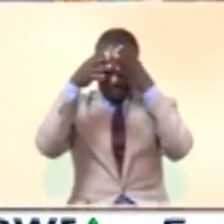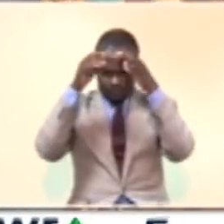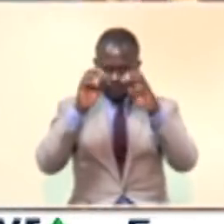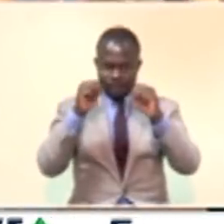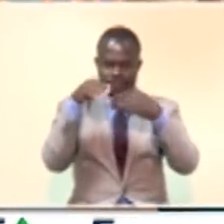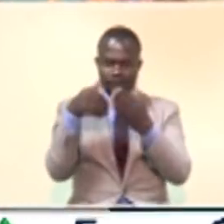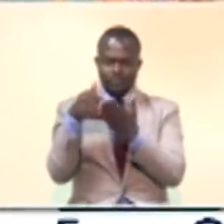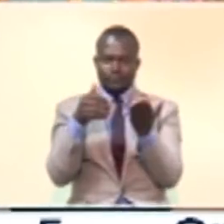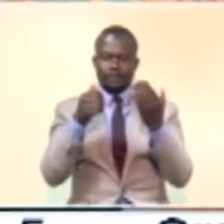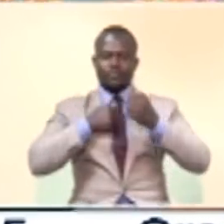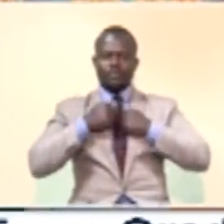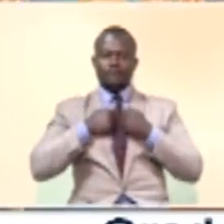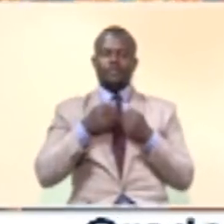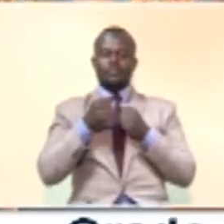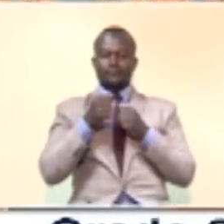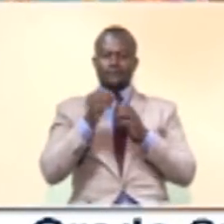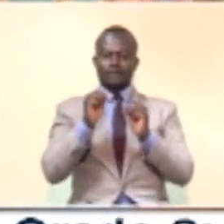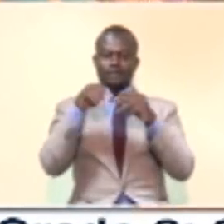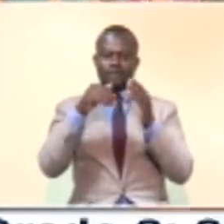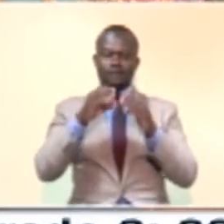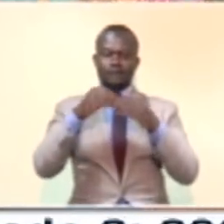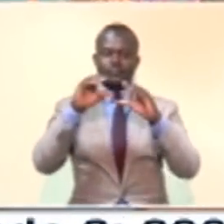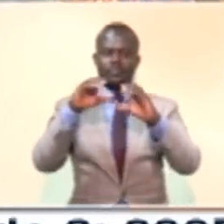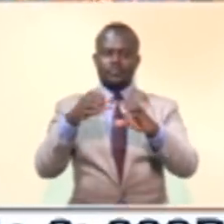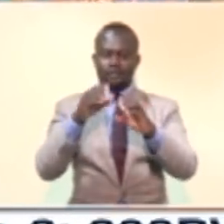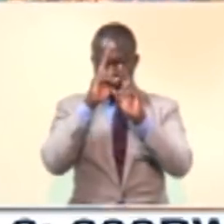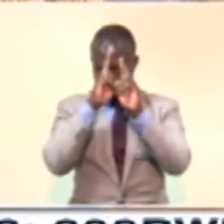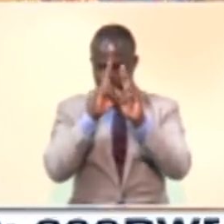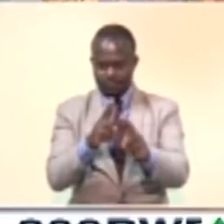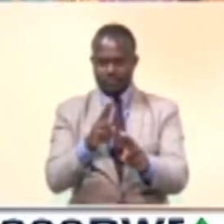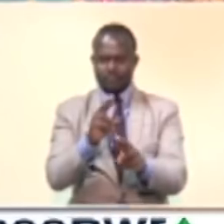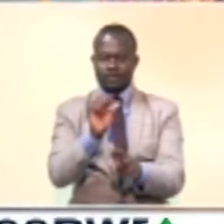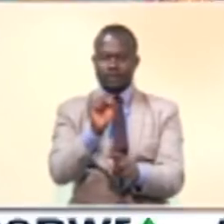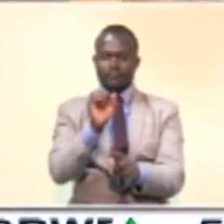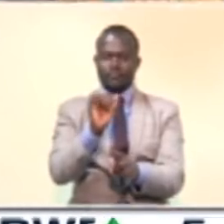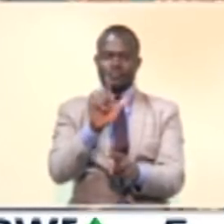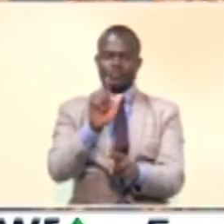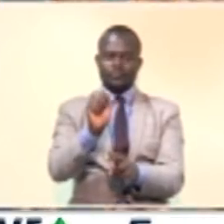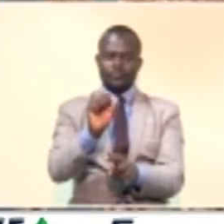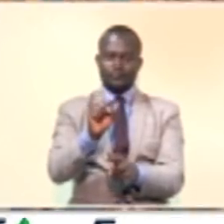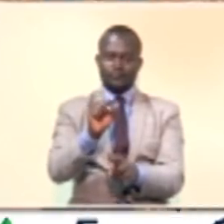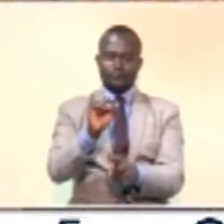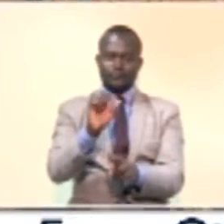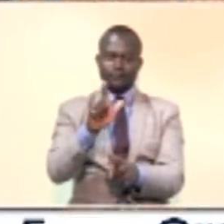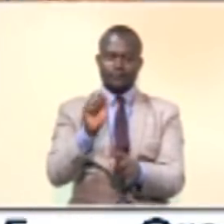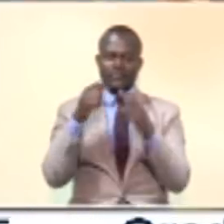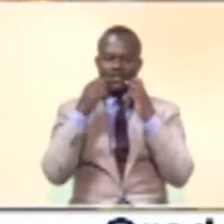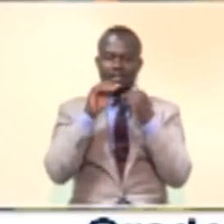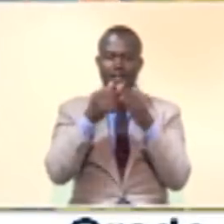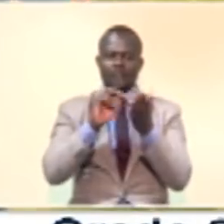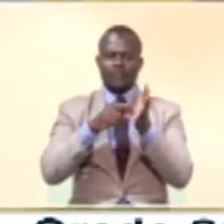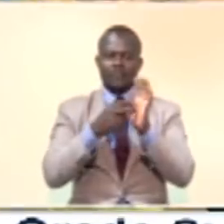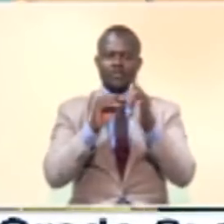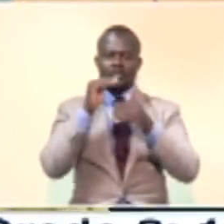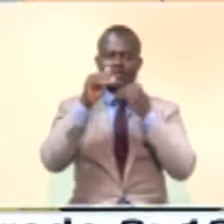w'Inteko Ishinga Amategeko w'u Rwanda, umudepite ukuriye iryo tsinda Honorable Sirasila yavuze ko hari imishinga